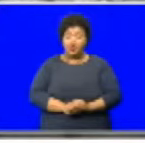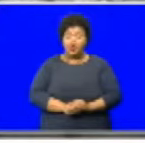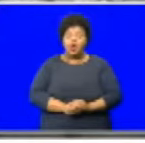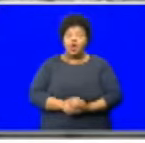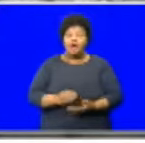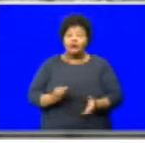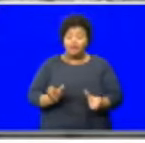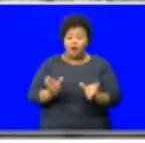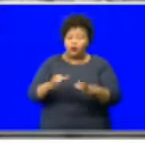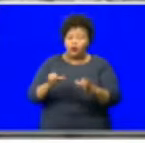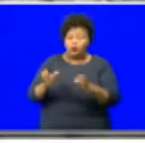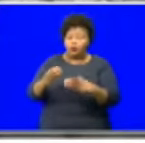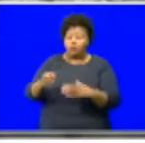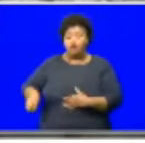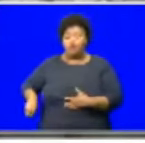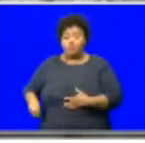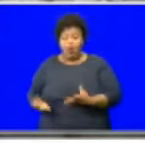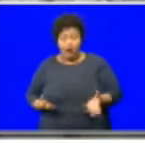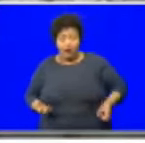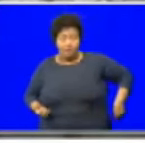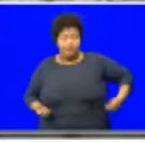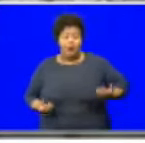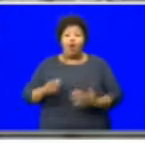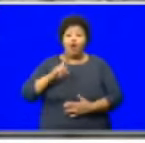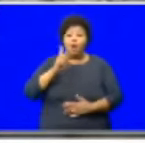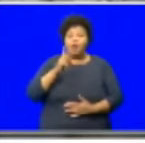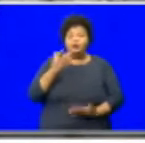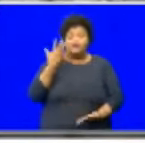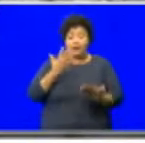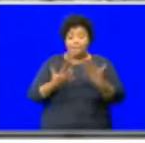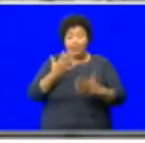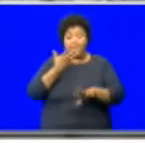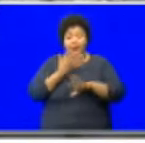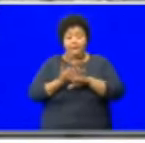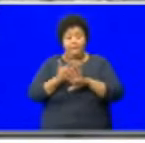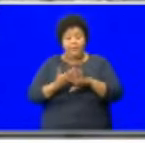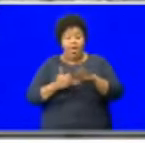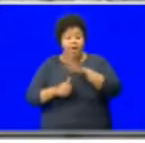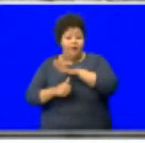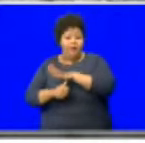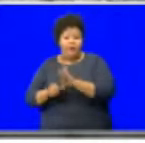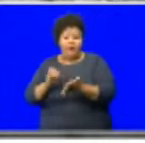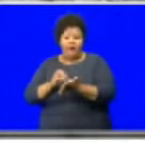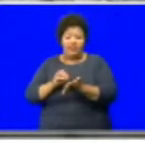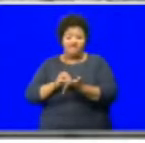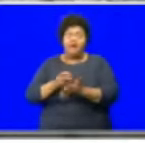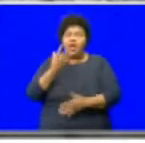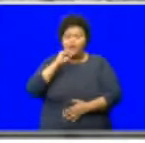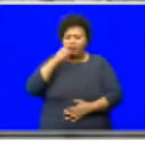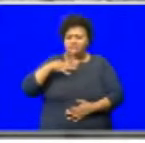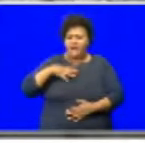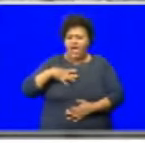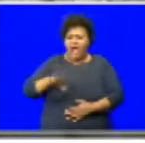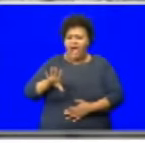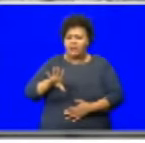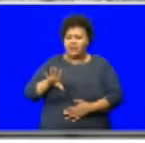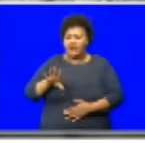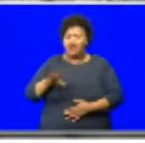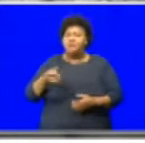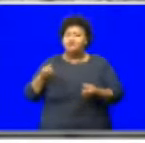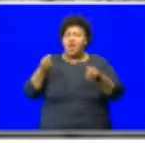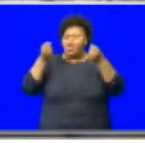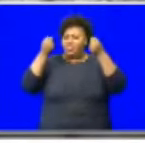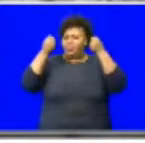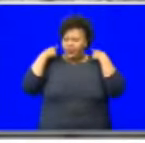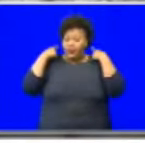lokuthi noma ngabe kukhona kuhlukubeteka lokwentekako bantu bangakuconzi ukuthi loko lokwentekako